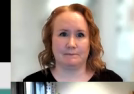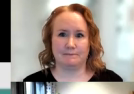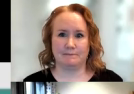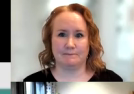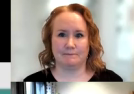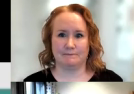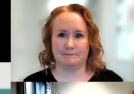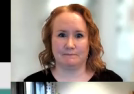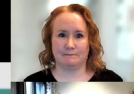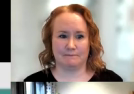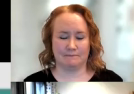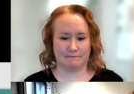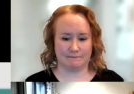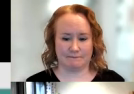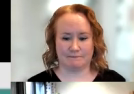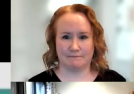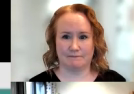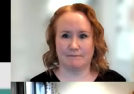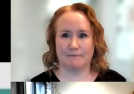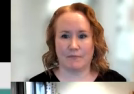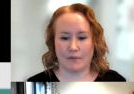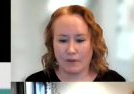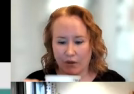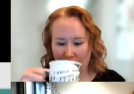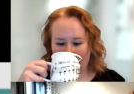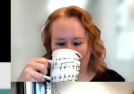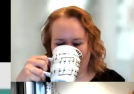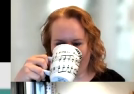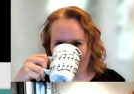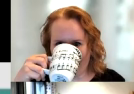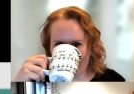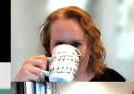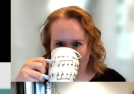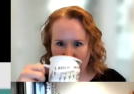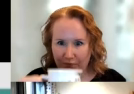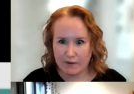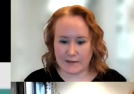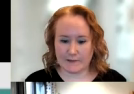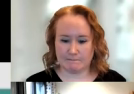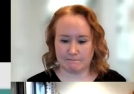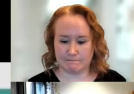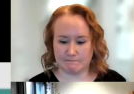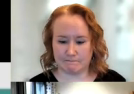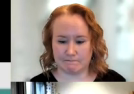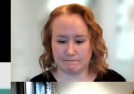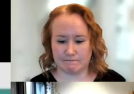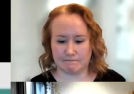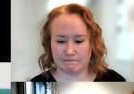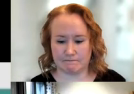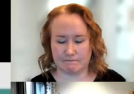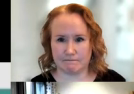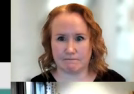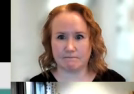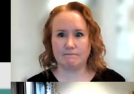regelverk, og det jobber utilsynet med å klare å dele opp en